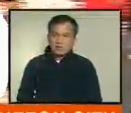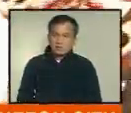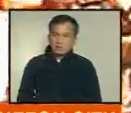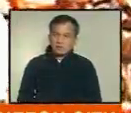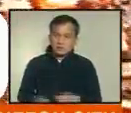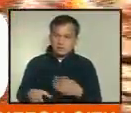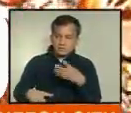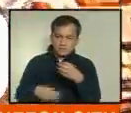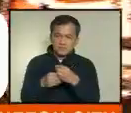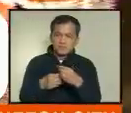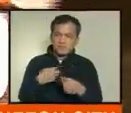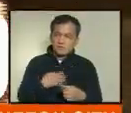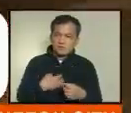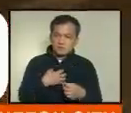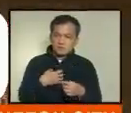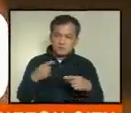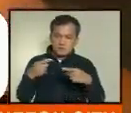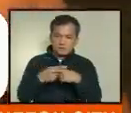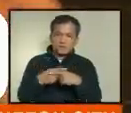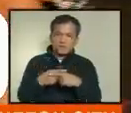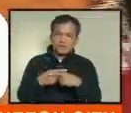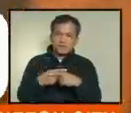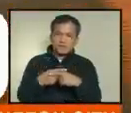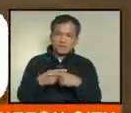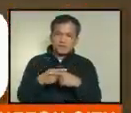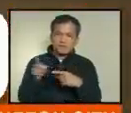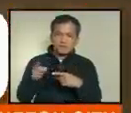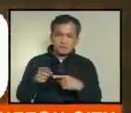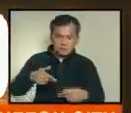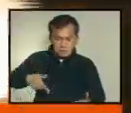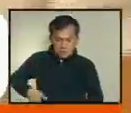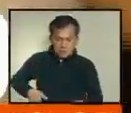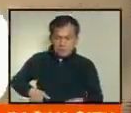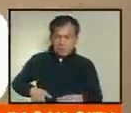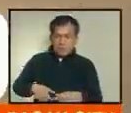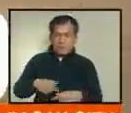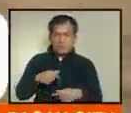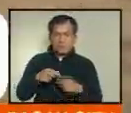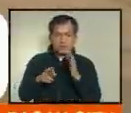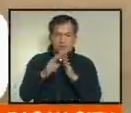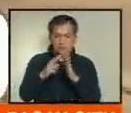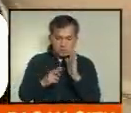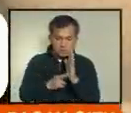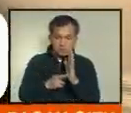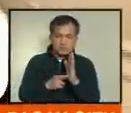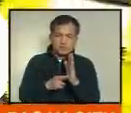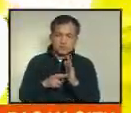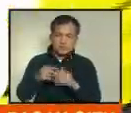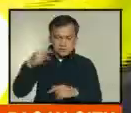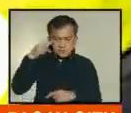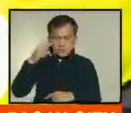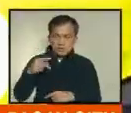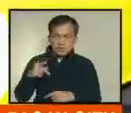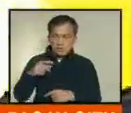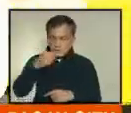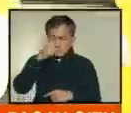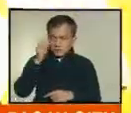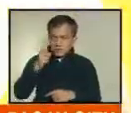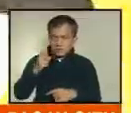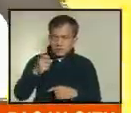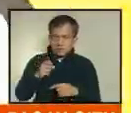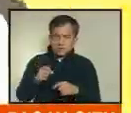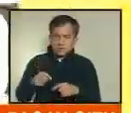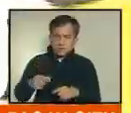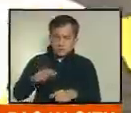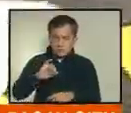may karagdagang reklamong paglabag sa Comprehensive Firearms and Ammunition Regulation Act si Punzalan dahil sa illegal na